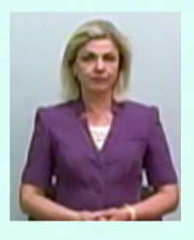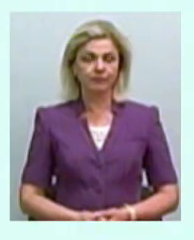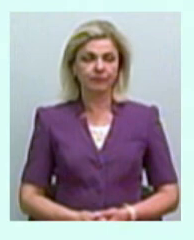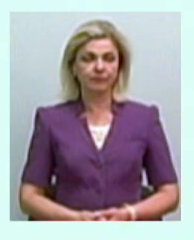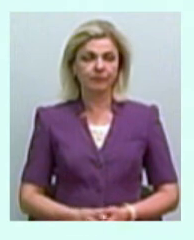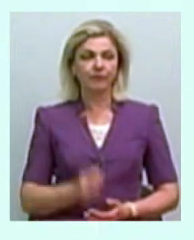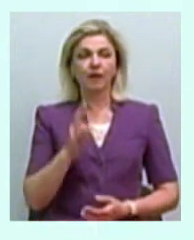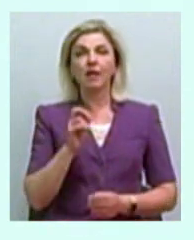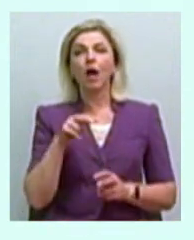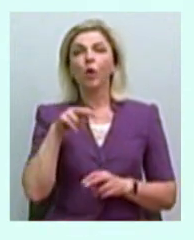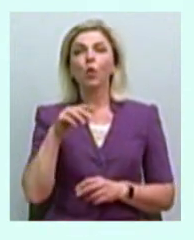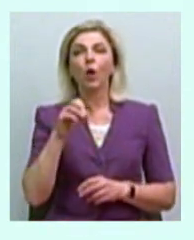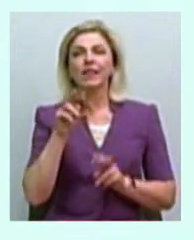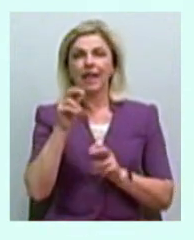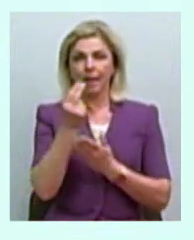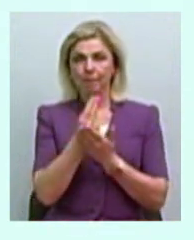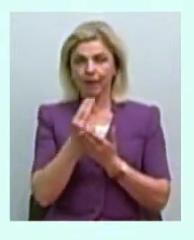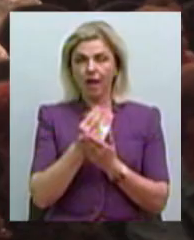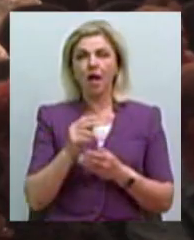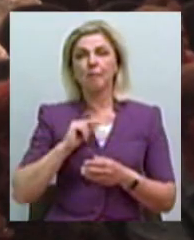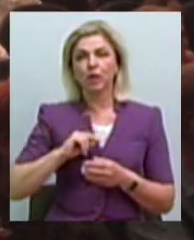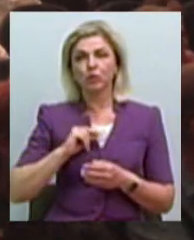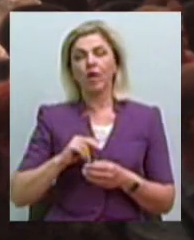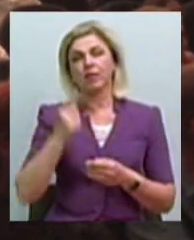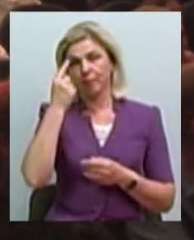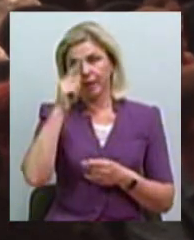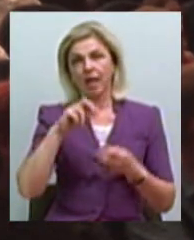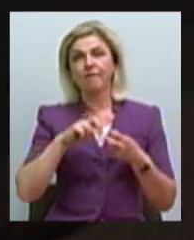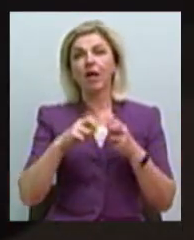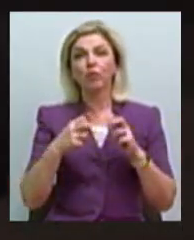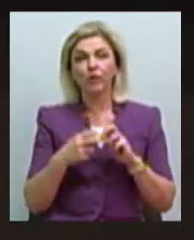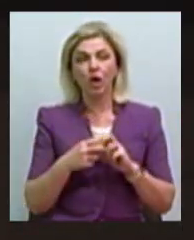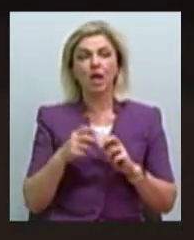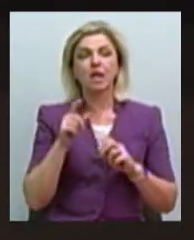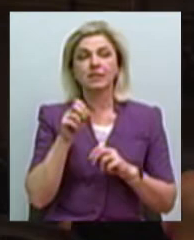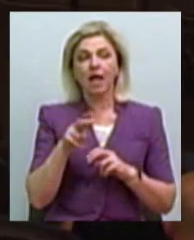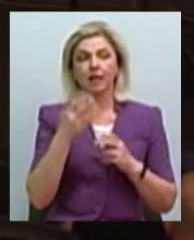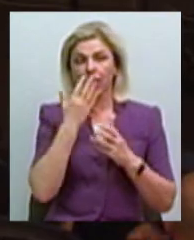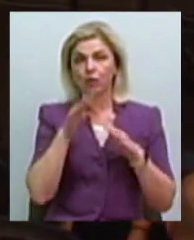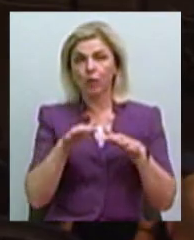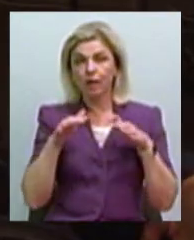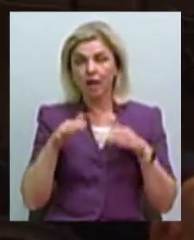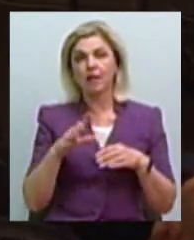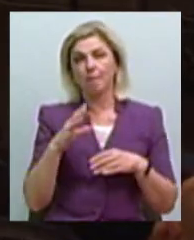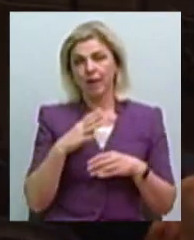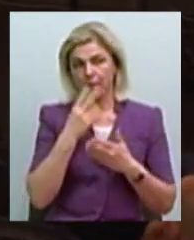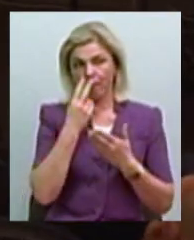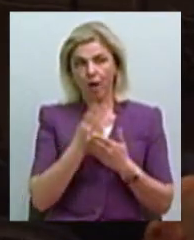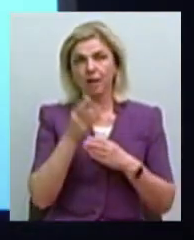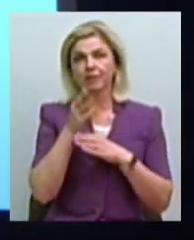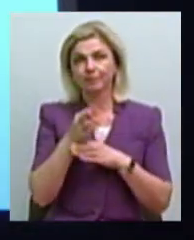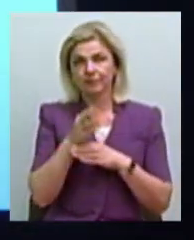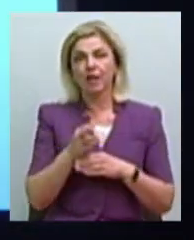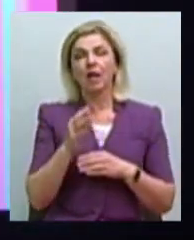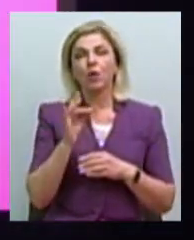Над логотипом працювали дизайнери з Івано-Франківщини. В залі одного з кінотеатрів міста демонструють презентаційний ролик. Тут